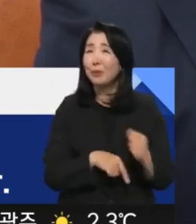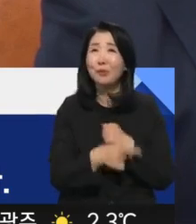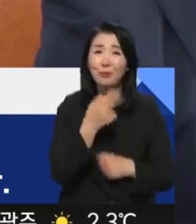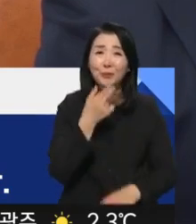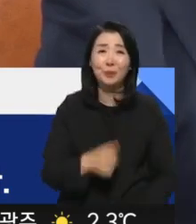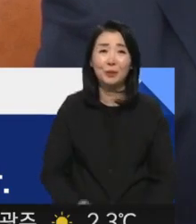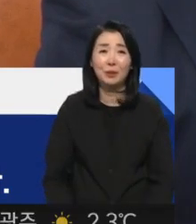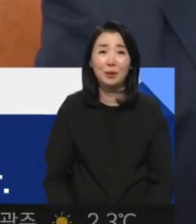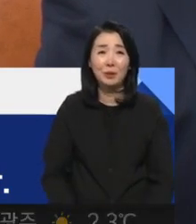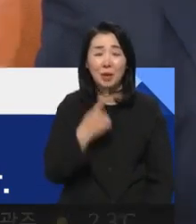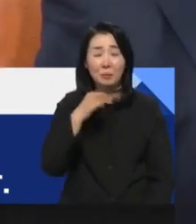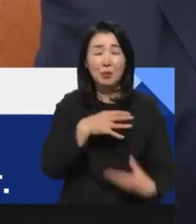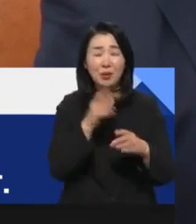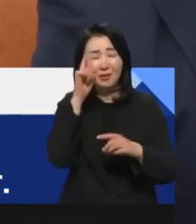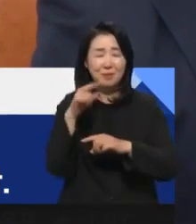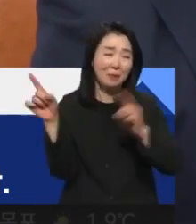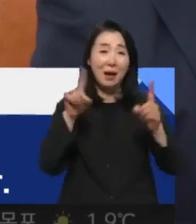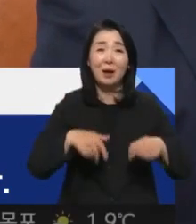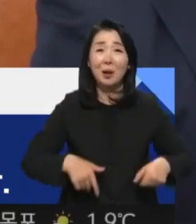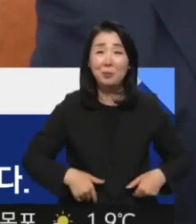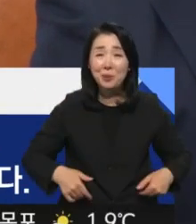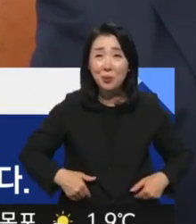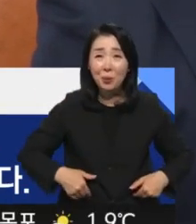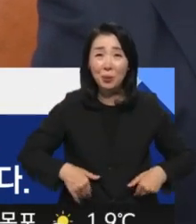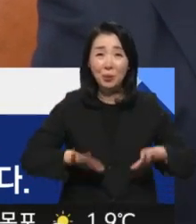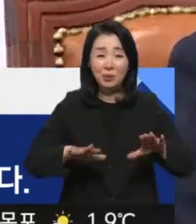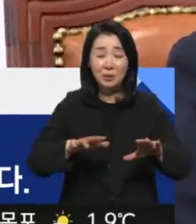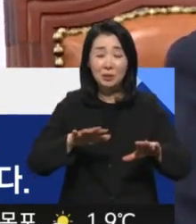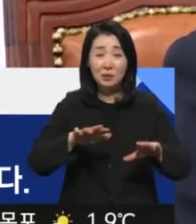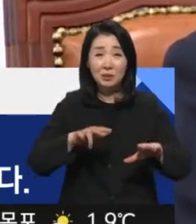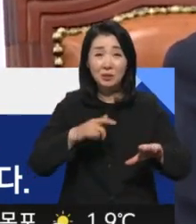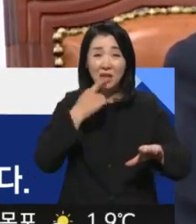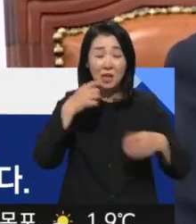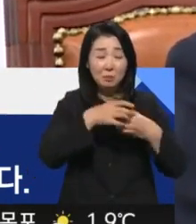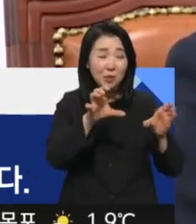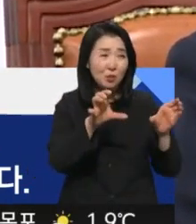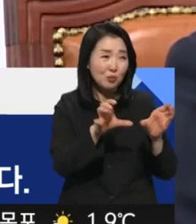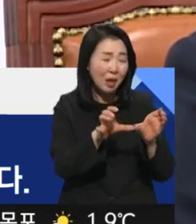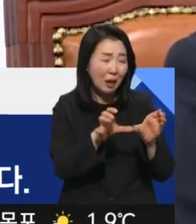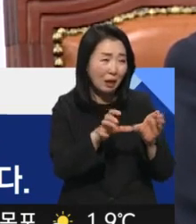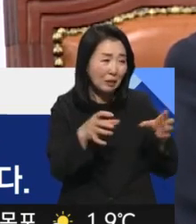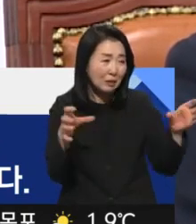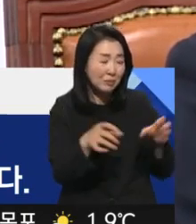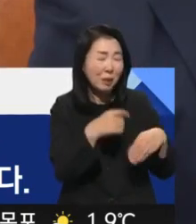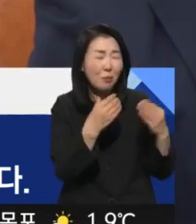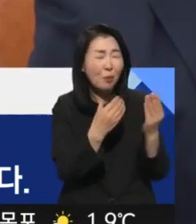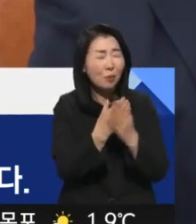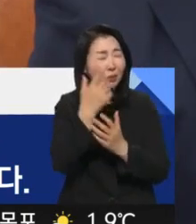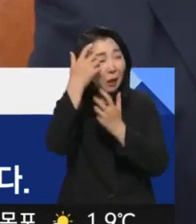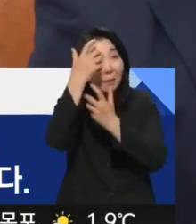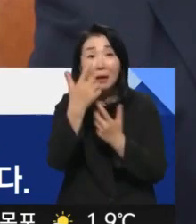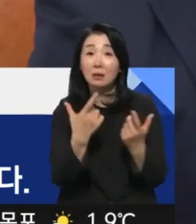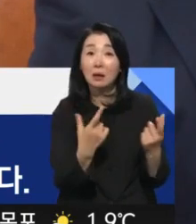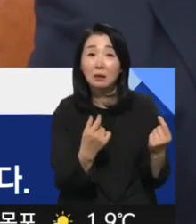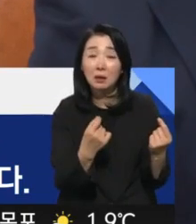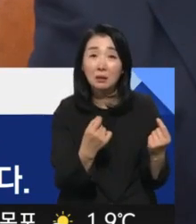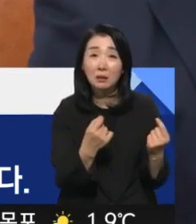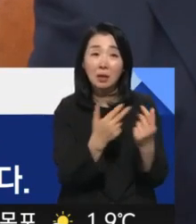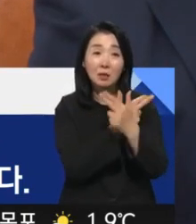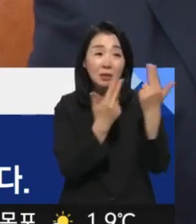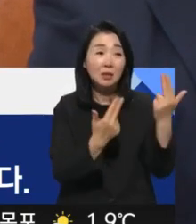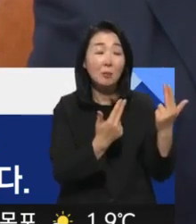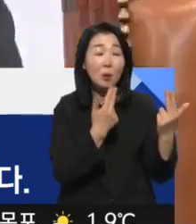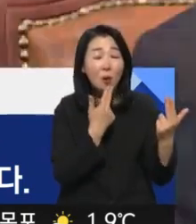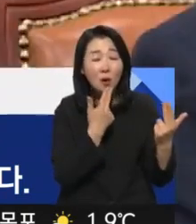민주당은 정신 차리셔야 합니다. 지금 민주당은 집단적 망상에 빠져 있는 것 같습니다. 이재명이 없어도 민주당은